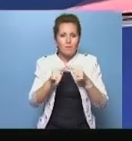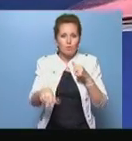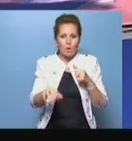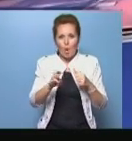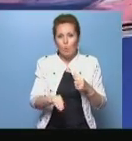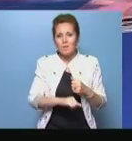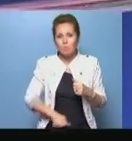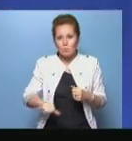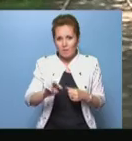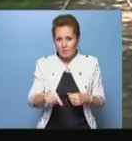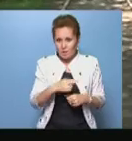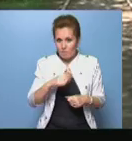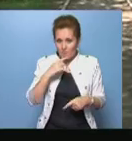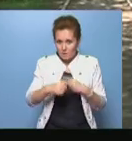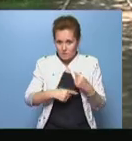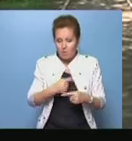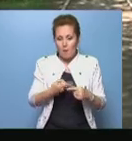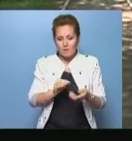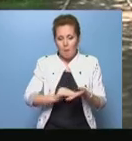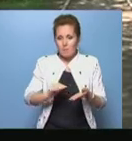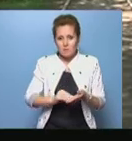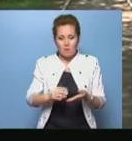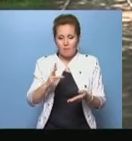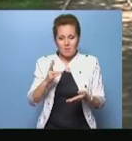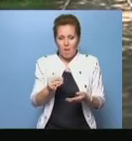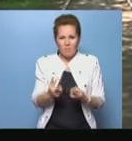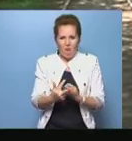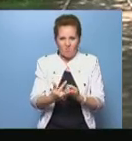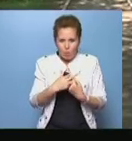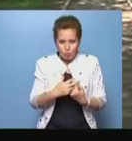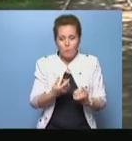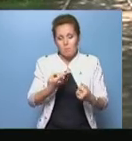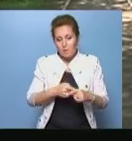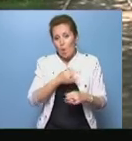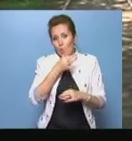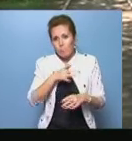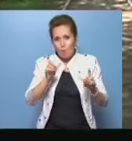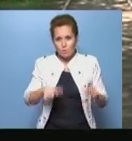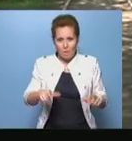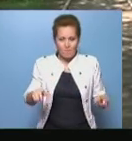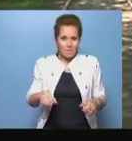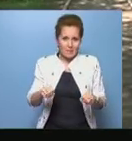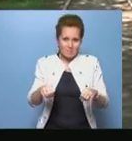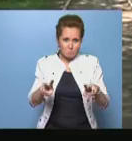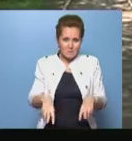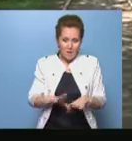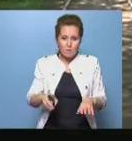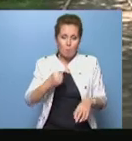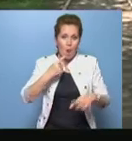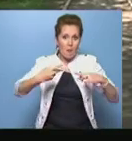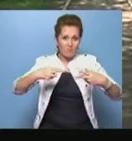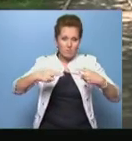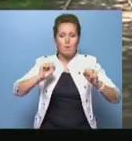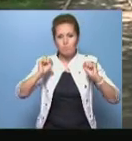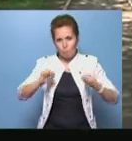языка. Этот текст написан в ненавязчивой форме, и поэтому любой человек, не специалист по лингвистике, может